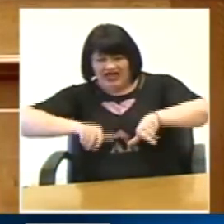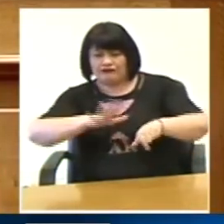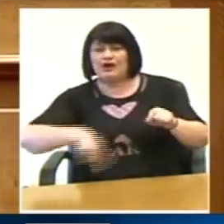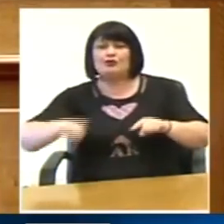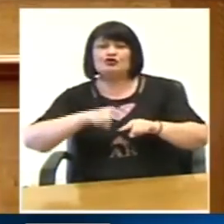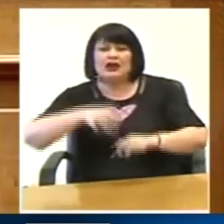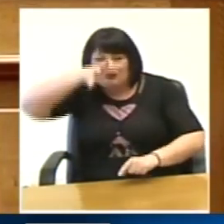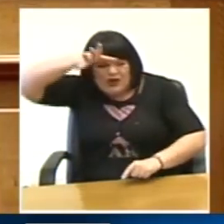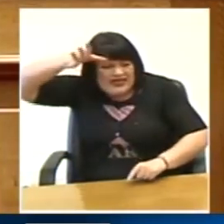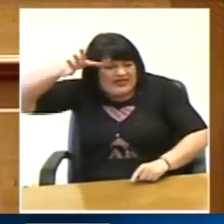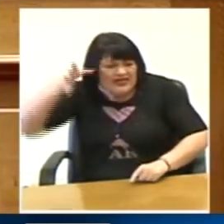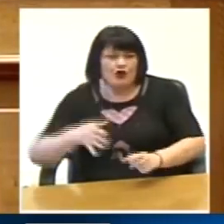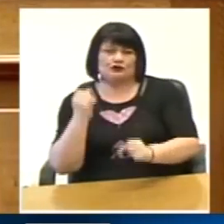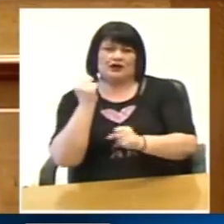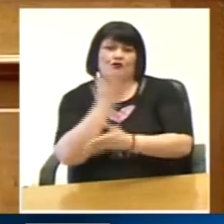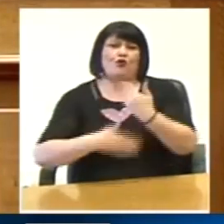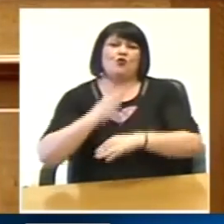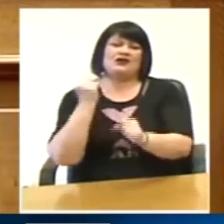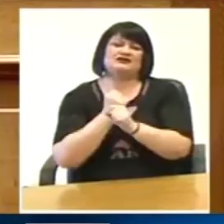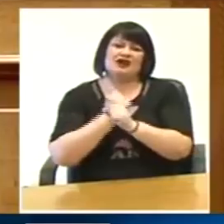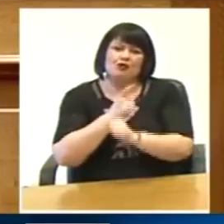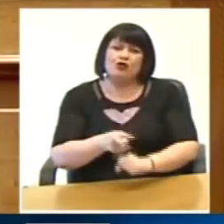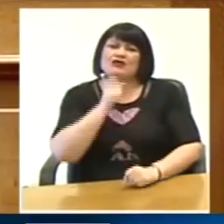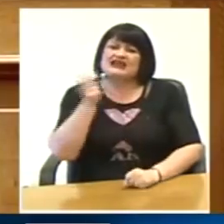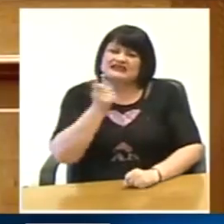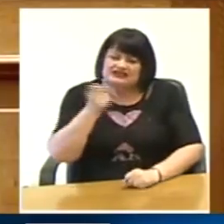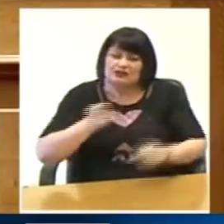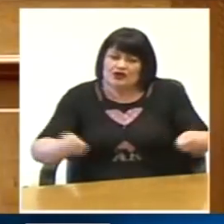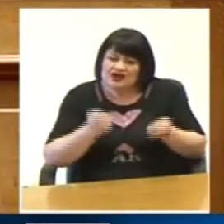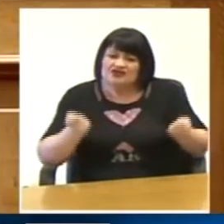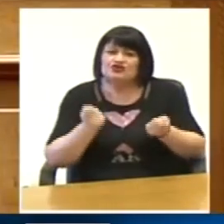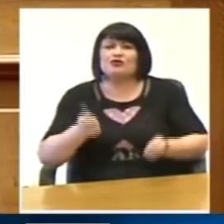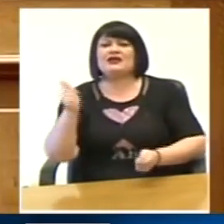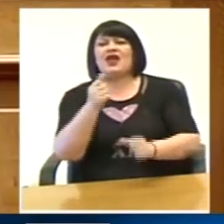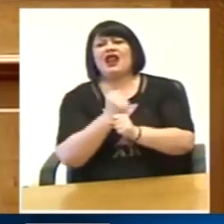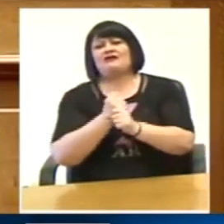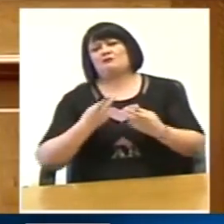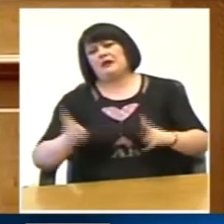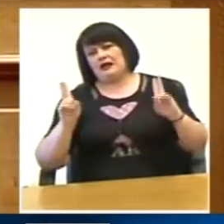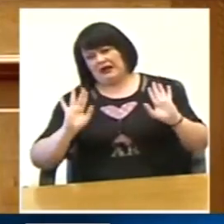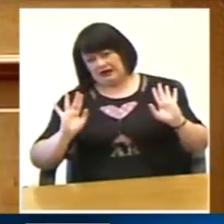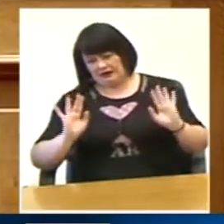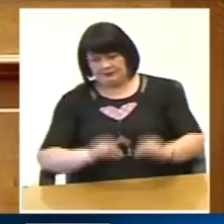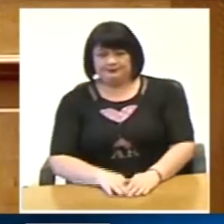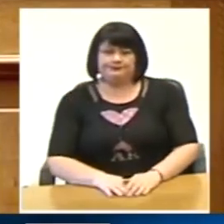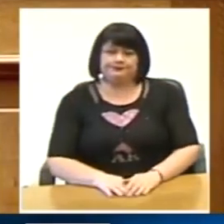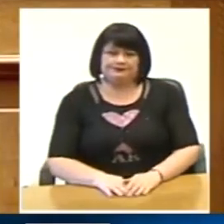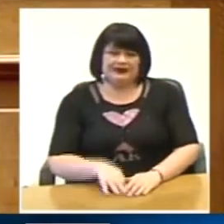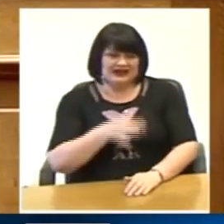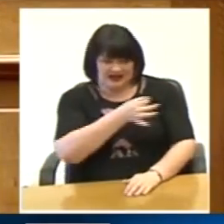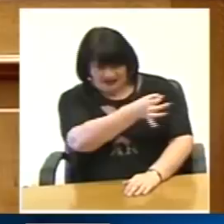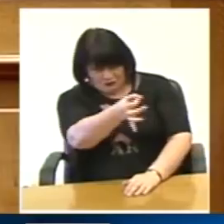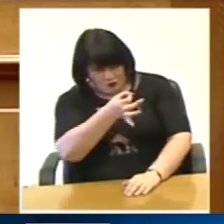μόχθο του λαού, των εργαζόμενων, των συνταξιούχων, των αυταπασχολούμενων. Και μιλάτε περί